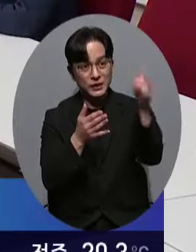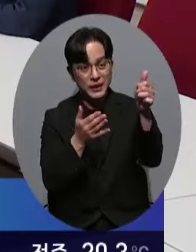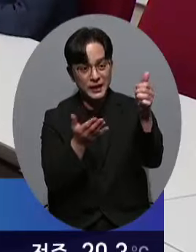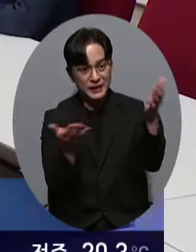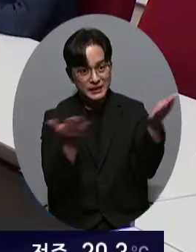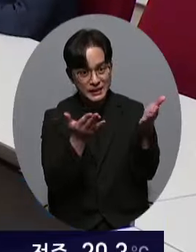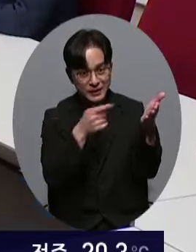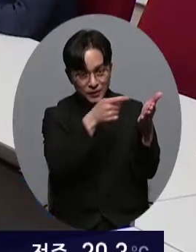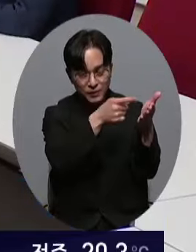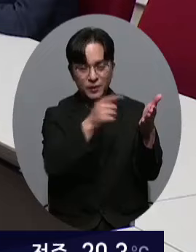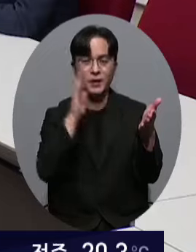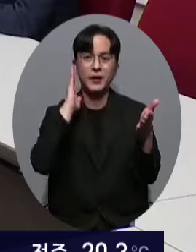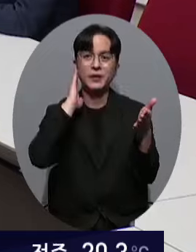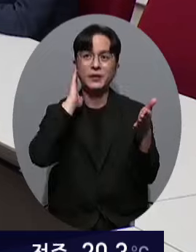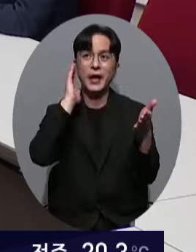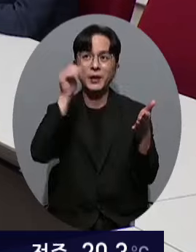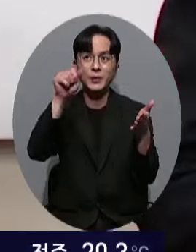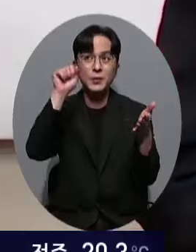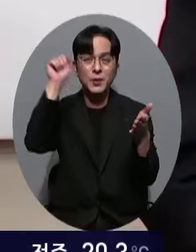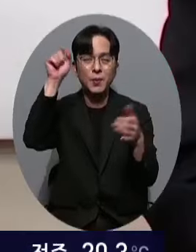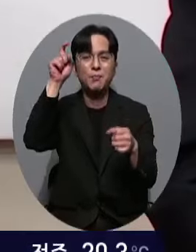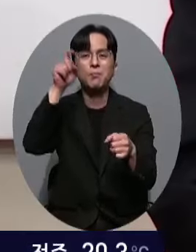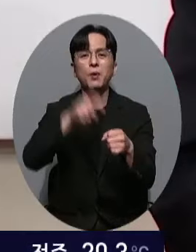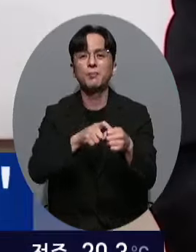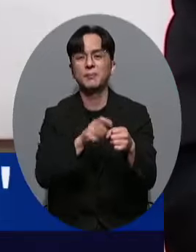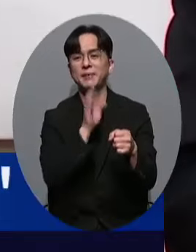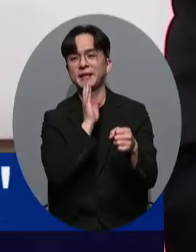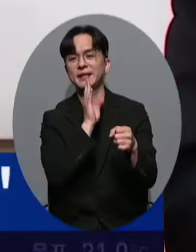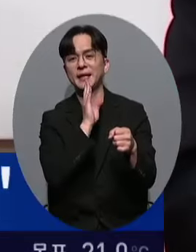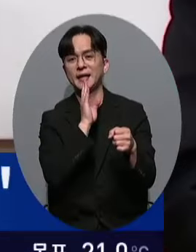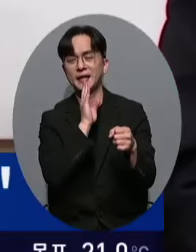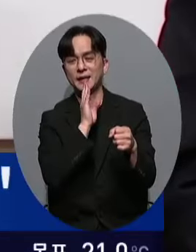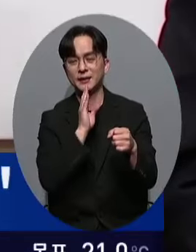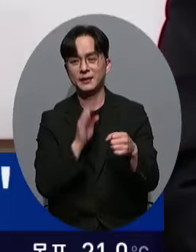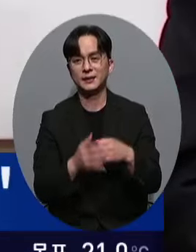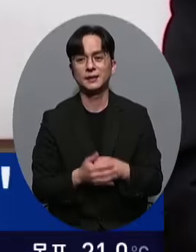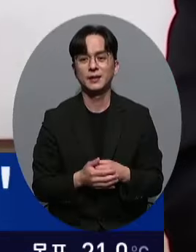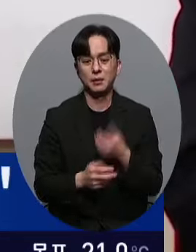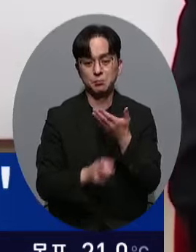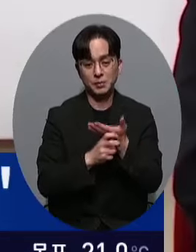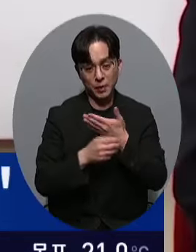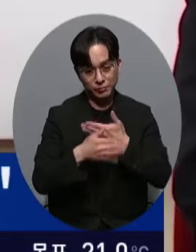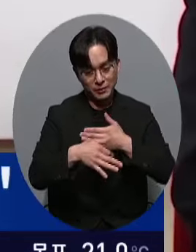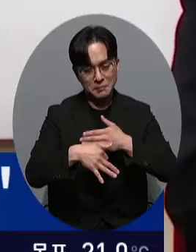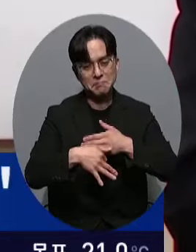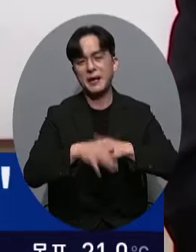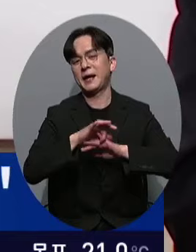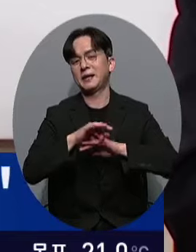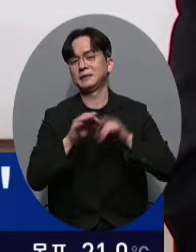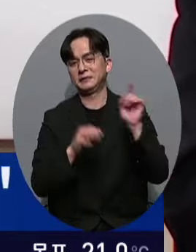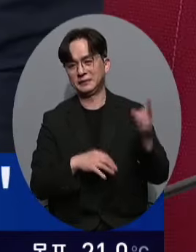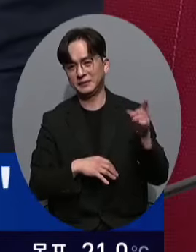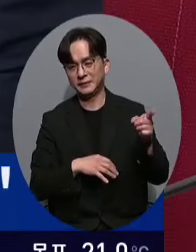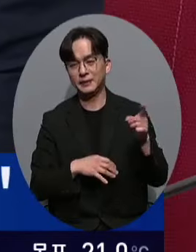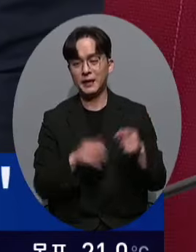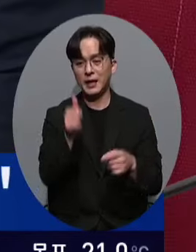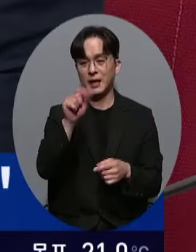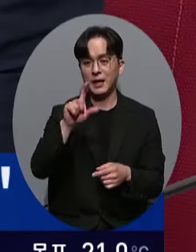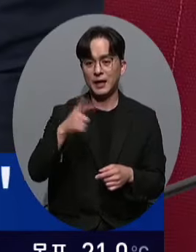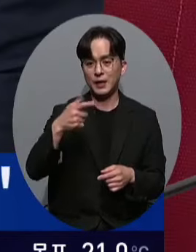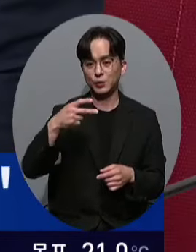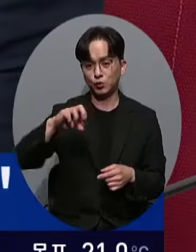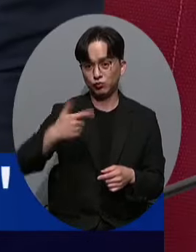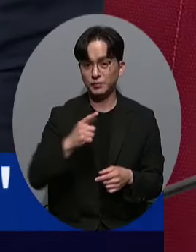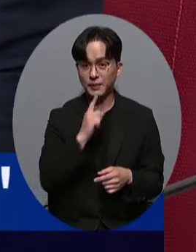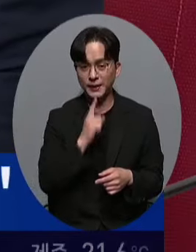수 없을 것이라고 강조했습니다. 한동훈 전 비대위원장은 자기 범죄로 재판을 받던 형사 피고인이 대통령이